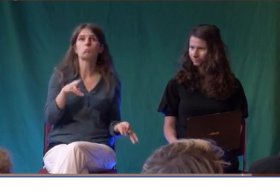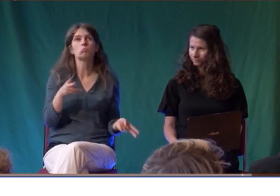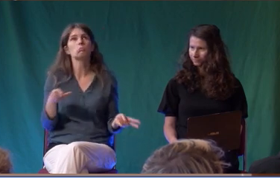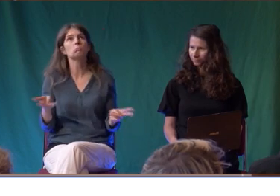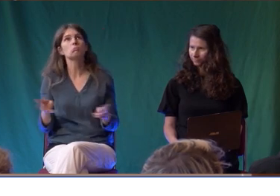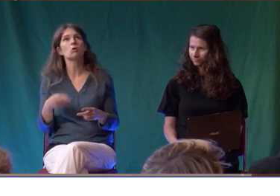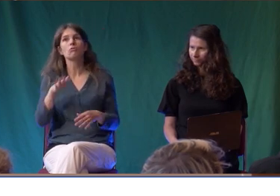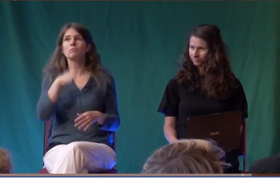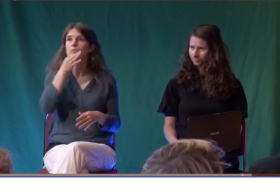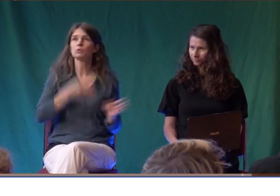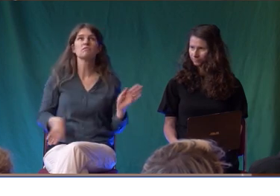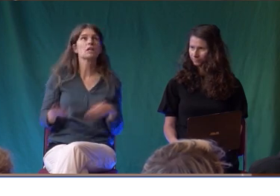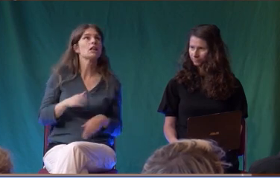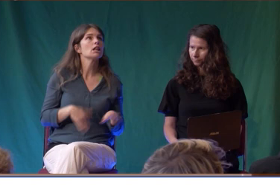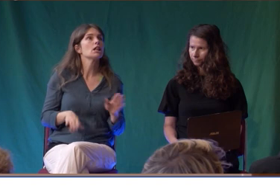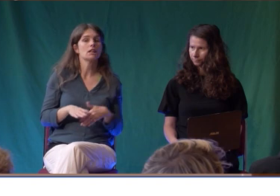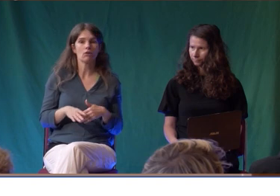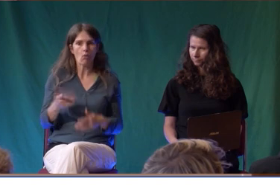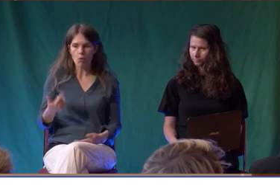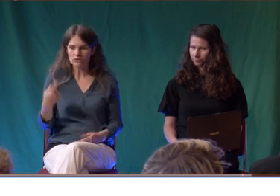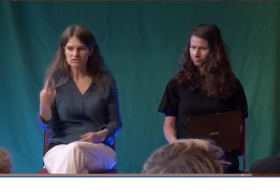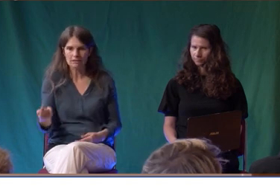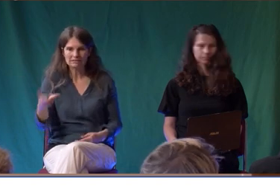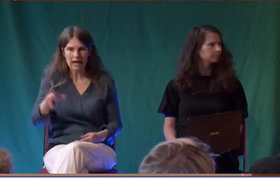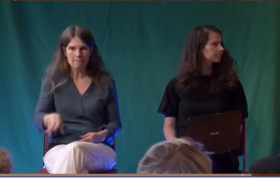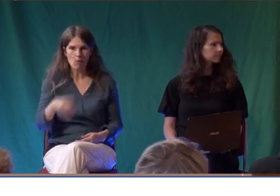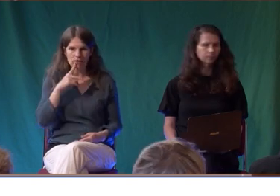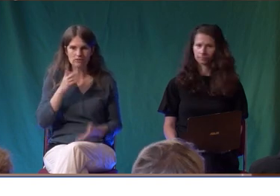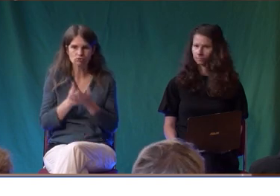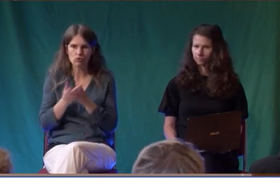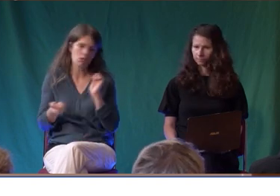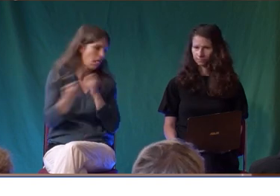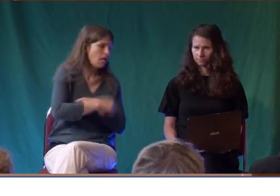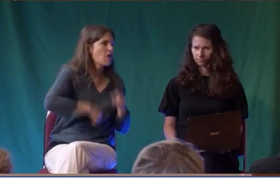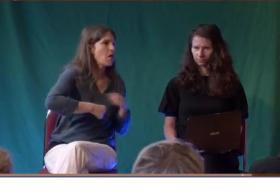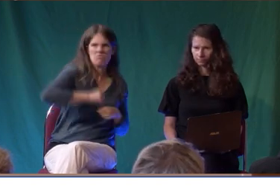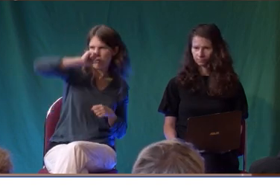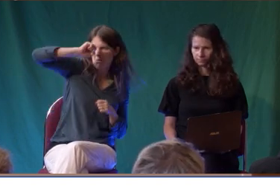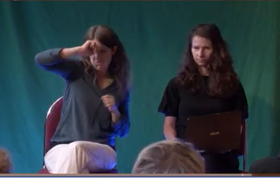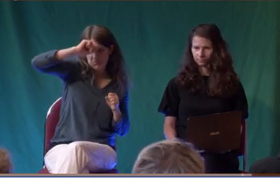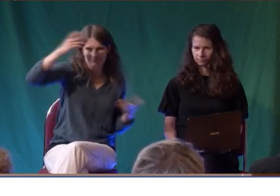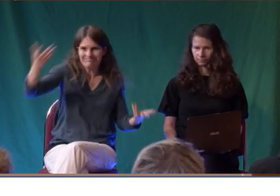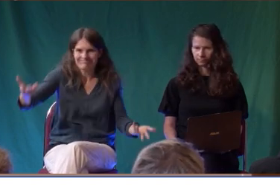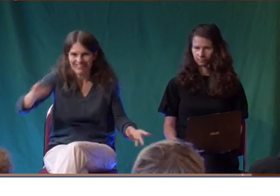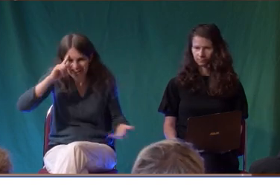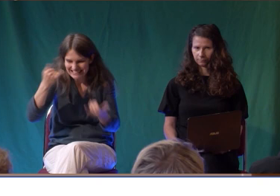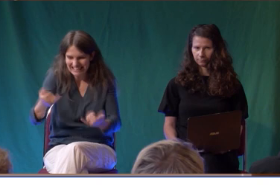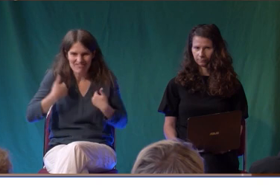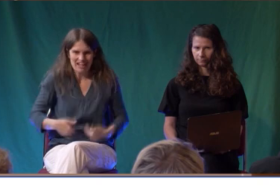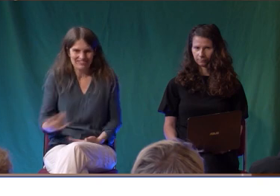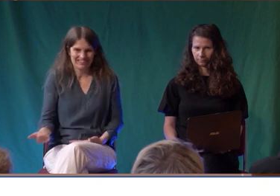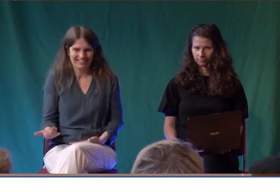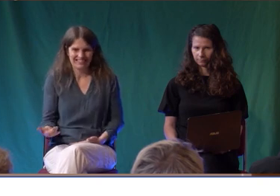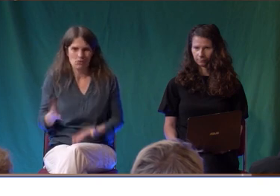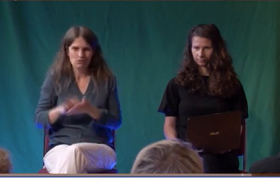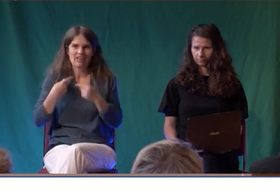oder ist es ein Kind was mit einem Vierteljahr schon sich drehen gelernt hat und davon rockt und die Bremsspur übers ganze Bett